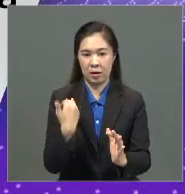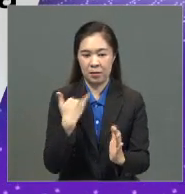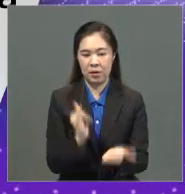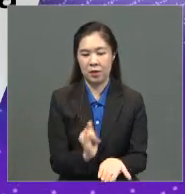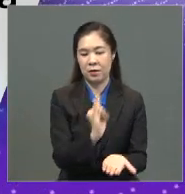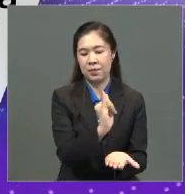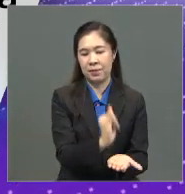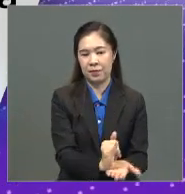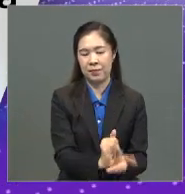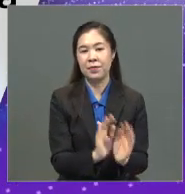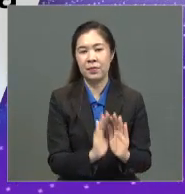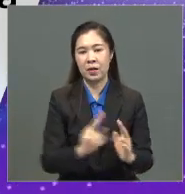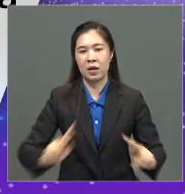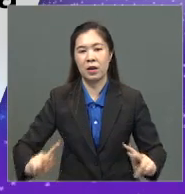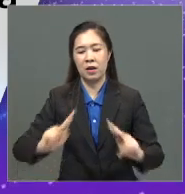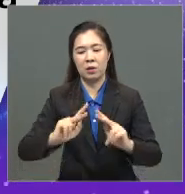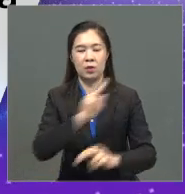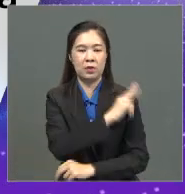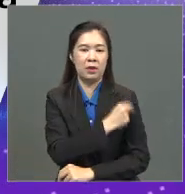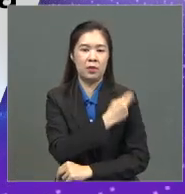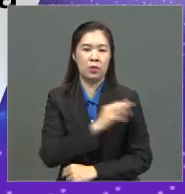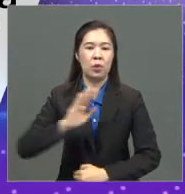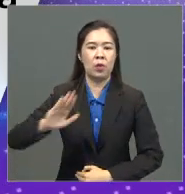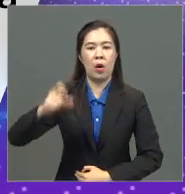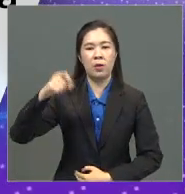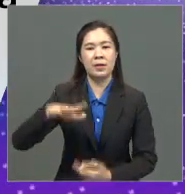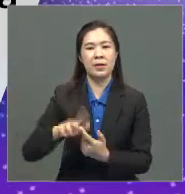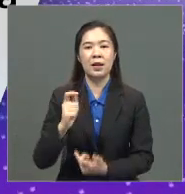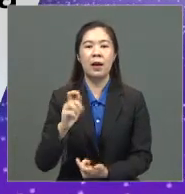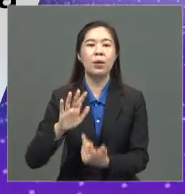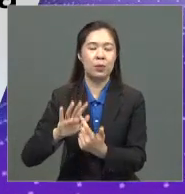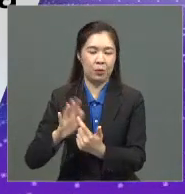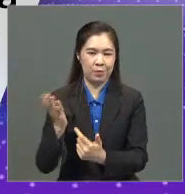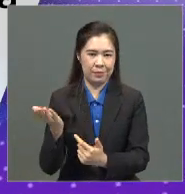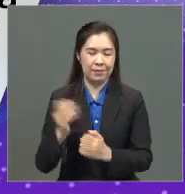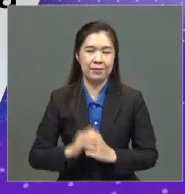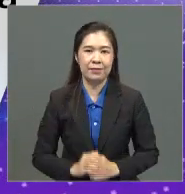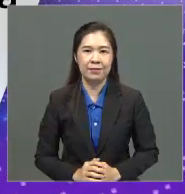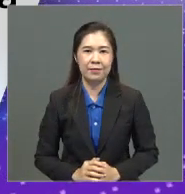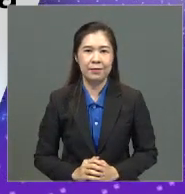ดยนำไปฝังตามมาตรการที่กระสวงสาธรณสุขของเศวดิอราเบียรกำหนดต่อไปค่ะ